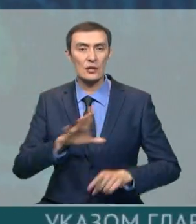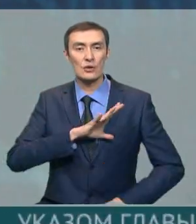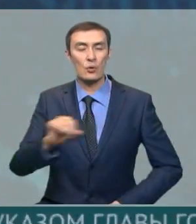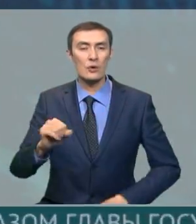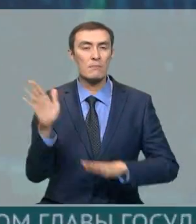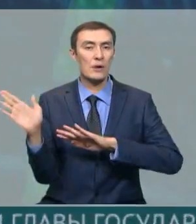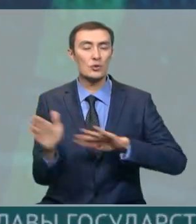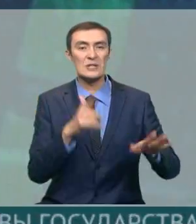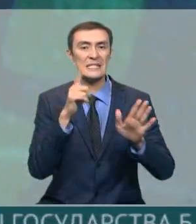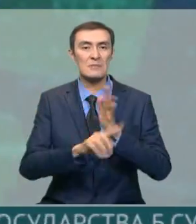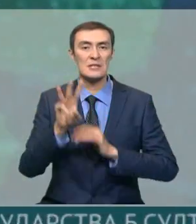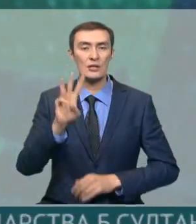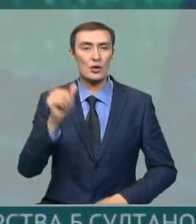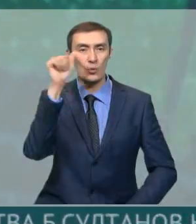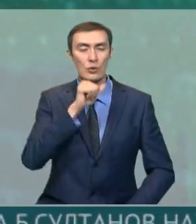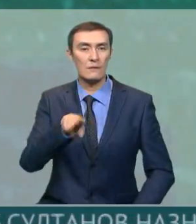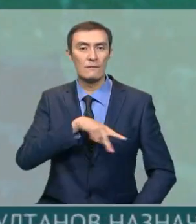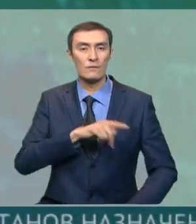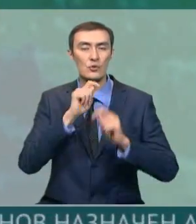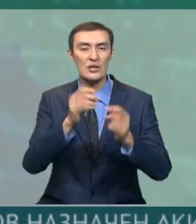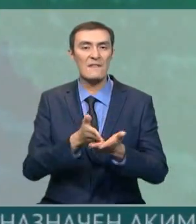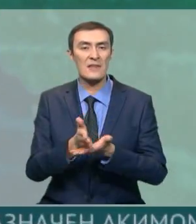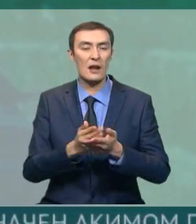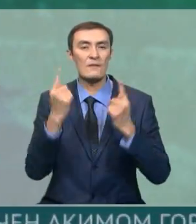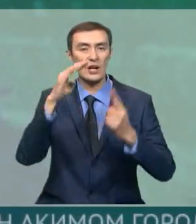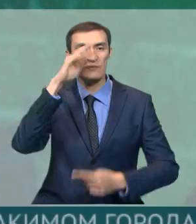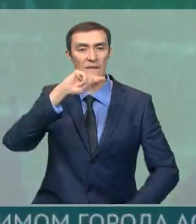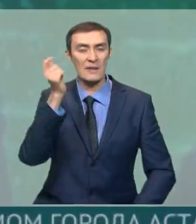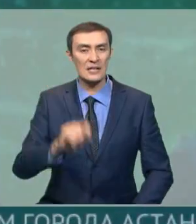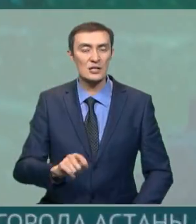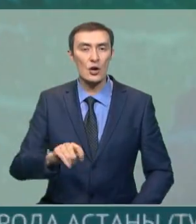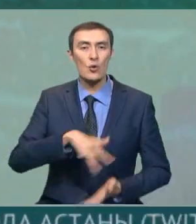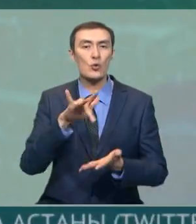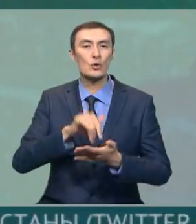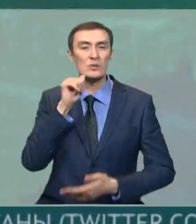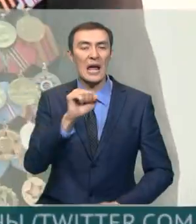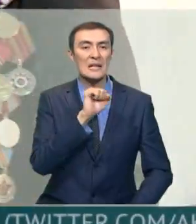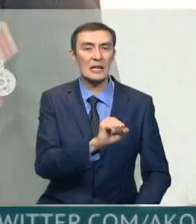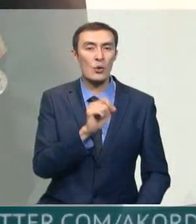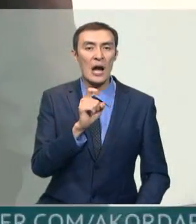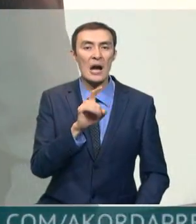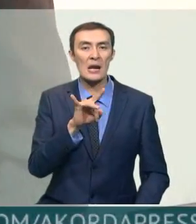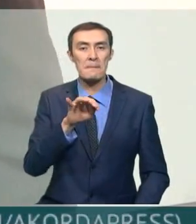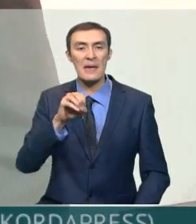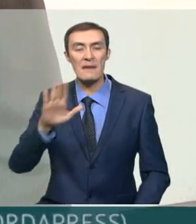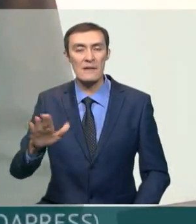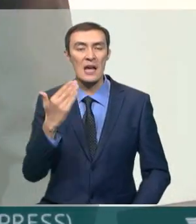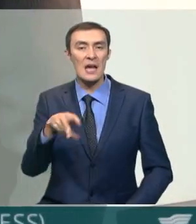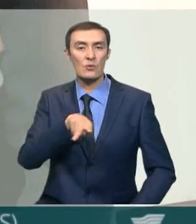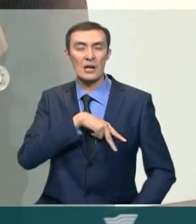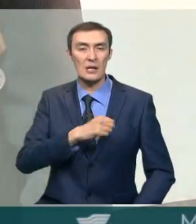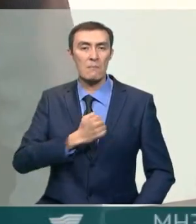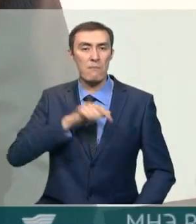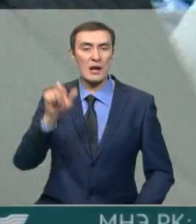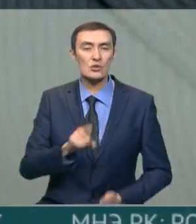спустя 73 года. Его вручили ветерану Великой Отечественной войны из Костаная Александру Ахрамееву. Эту награду